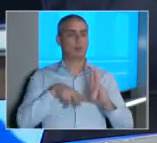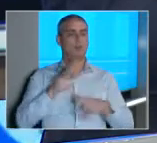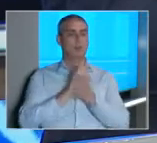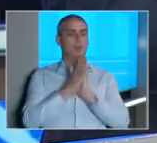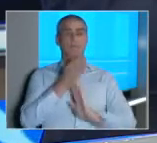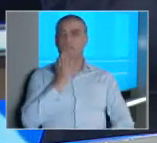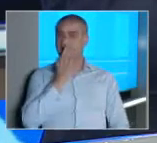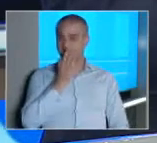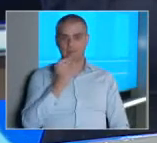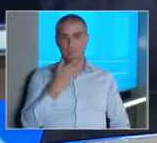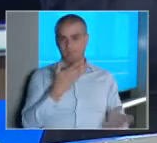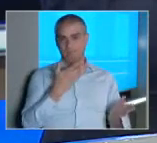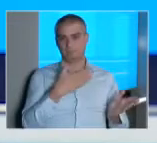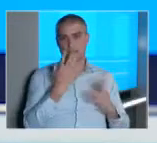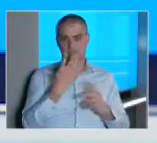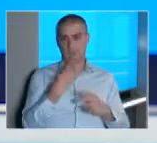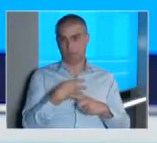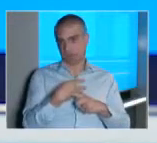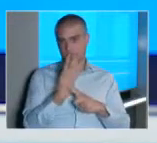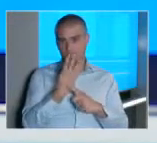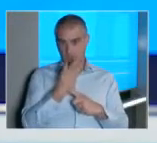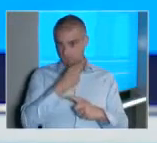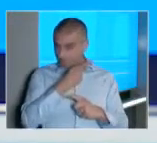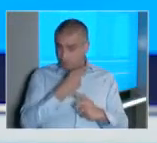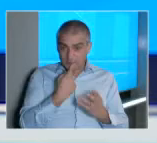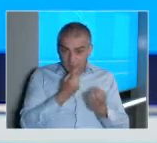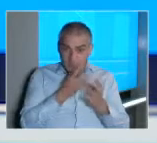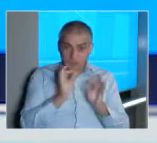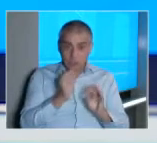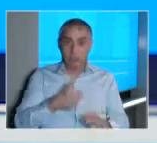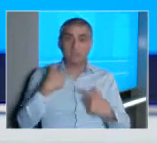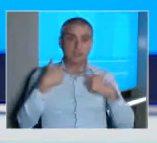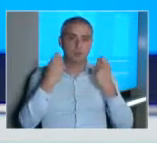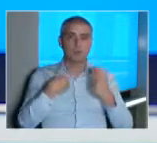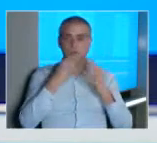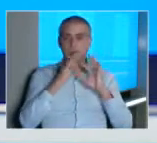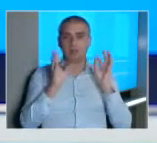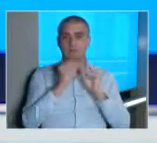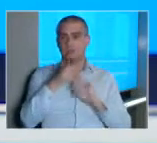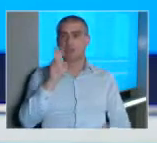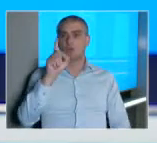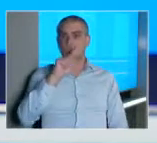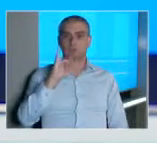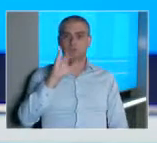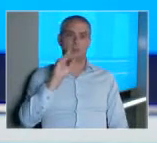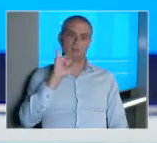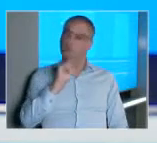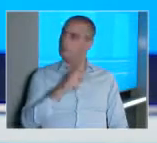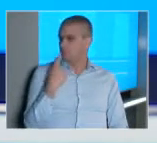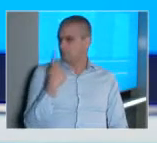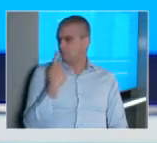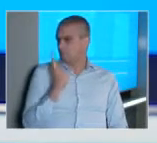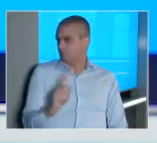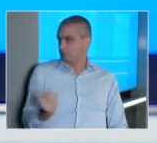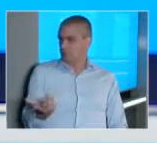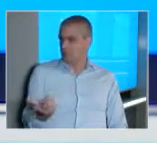לצעירים עם נטיות חד-מיניות. האם זה מסר לגיטימי של שר החינוך? אני רוצה לפתוח איתך, עוזי דיין. כמובן שלא.